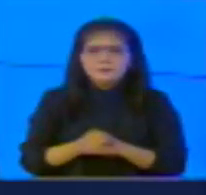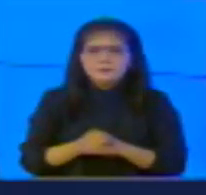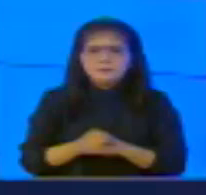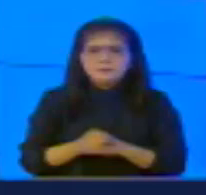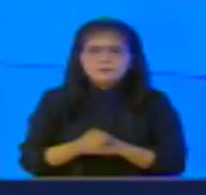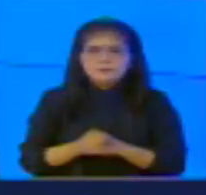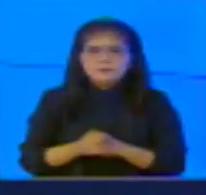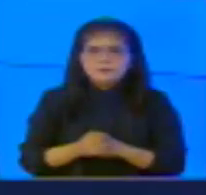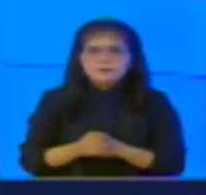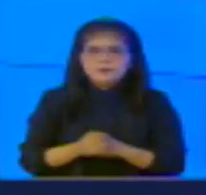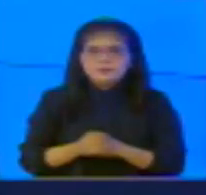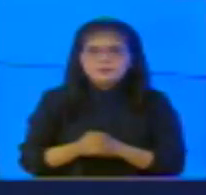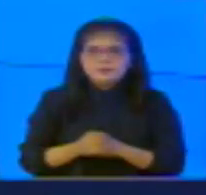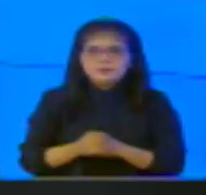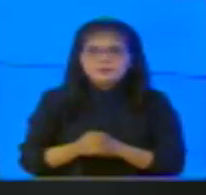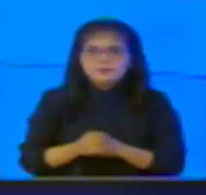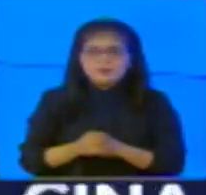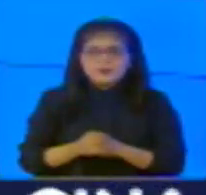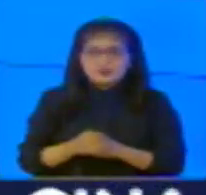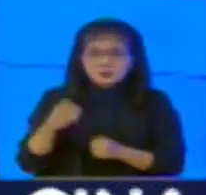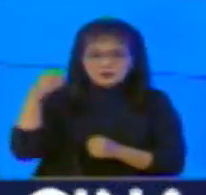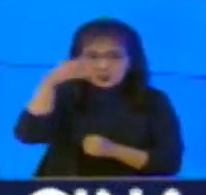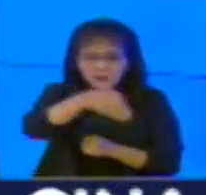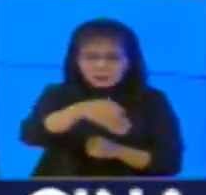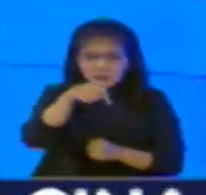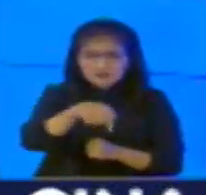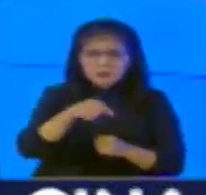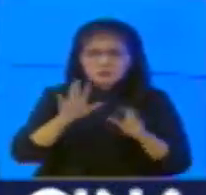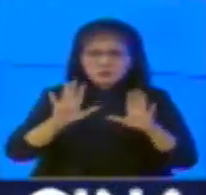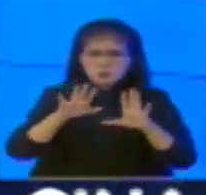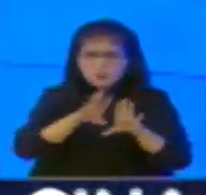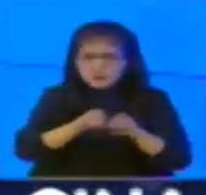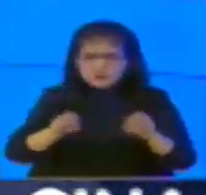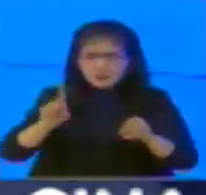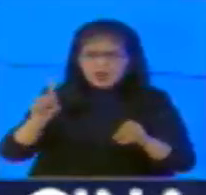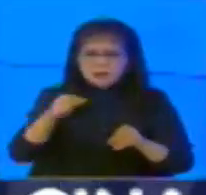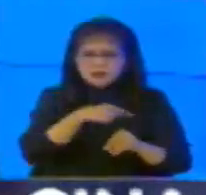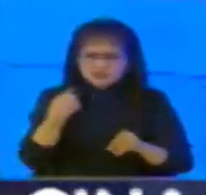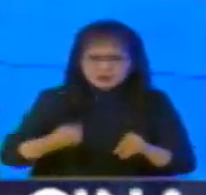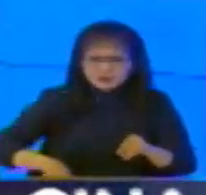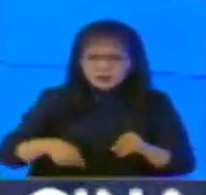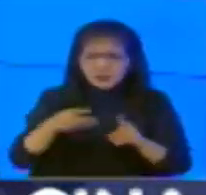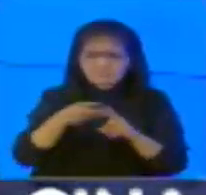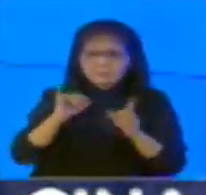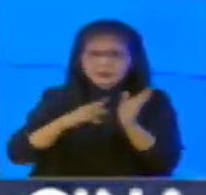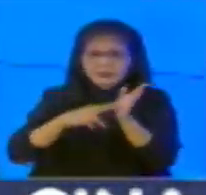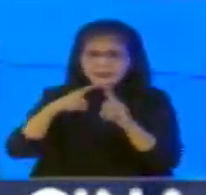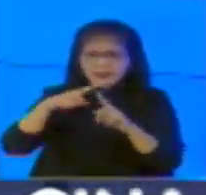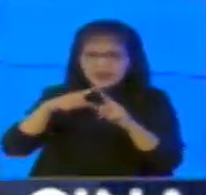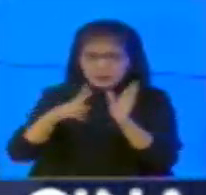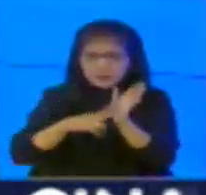Hai kedatangan pula Tenaga Kerja Asing asal China di pelabuhan bulang Linggi Bintan pada hari Rabu mendapat penolakan